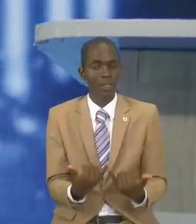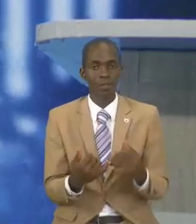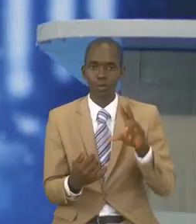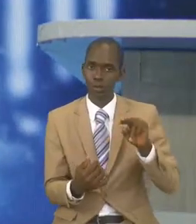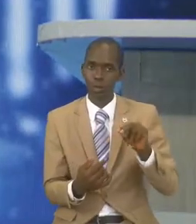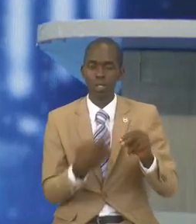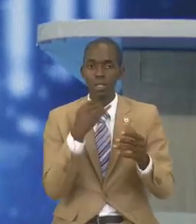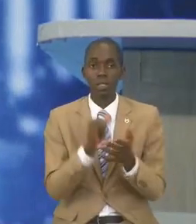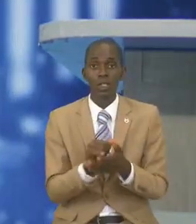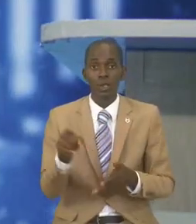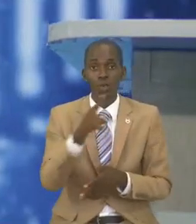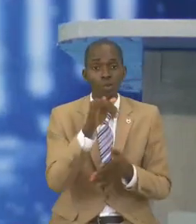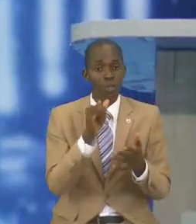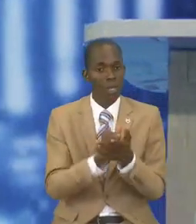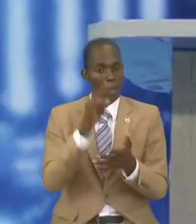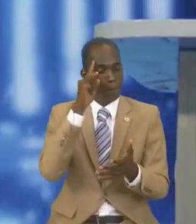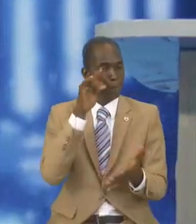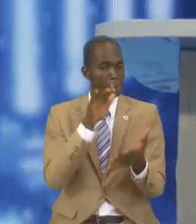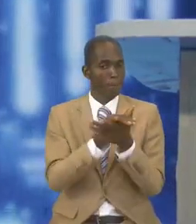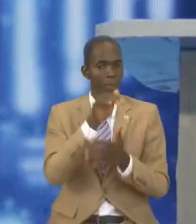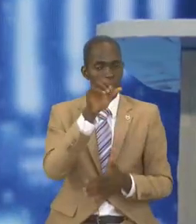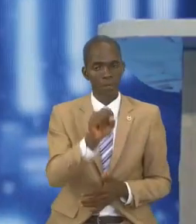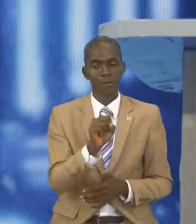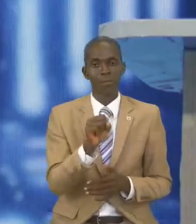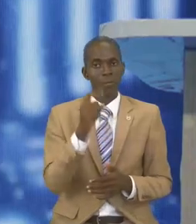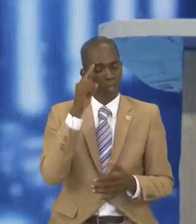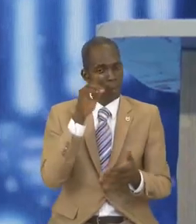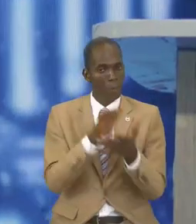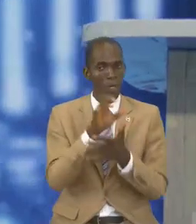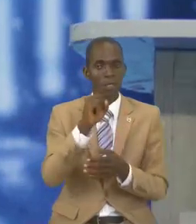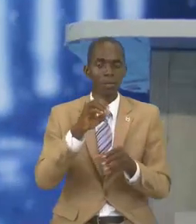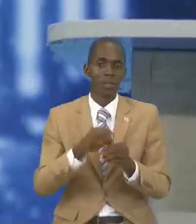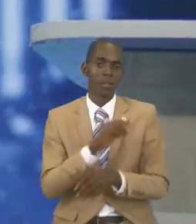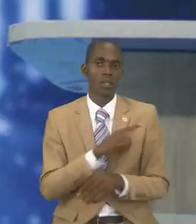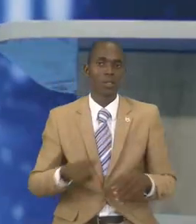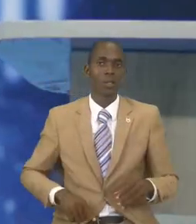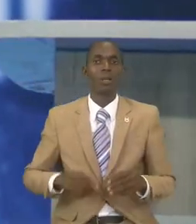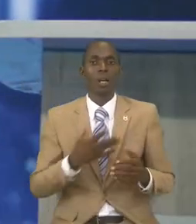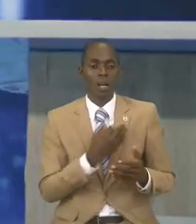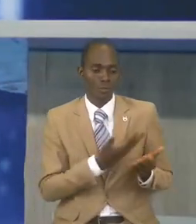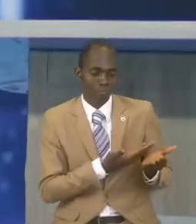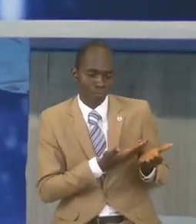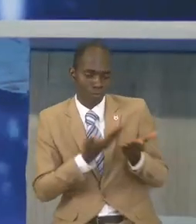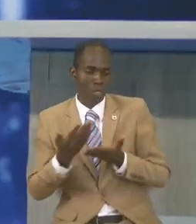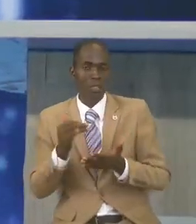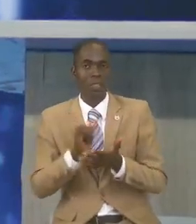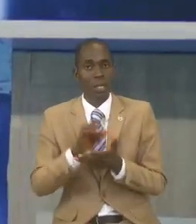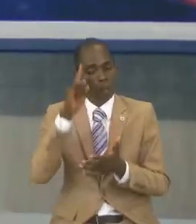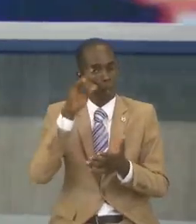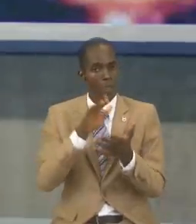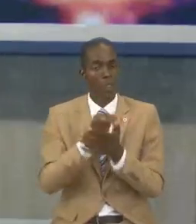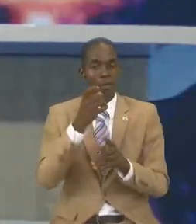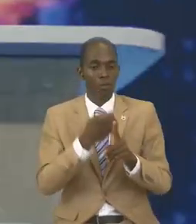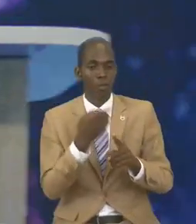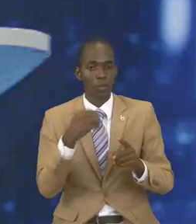Celui qui croit continuellement. Il croit au Seigneur et il porte cette foi